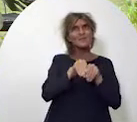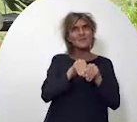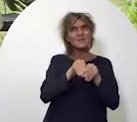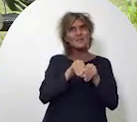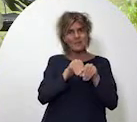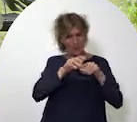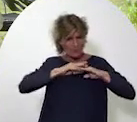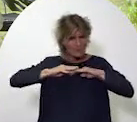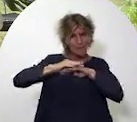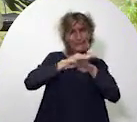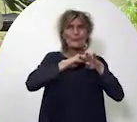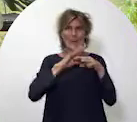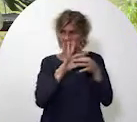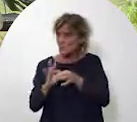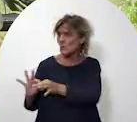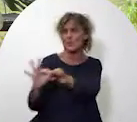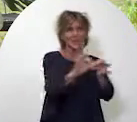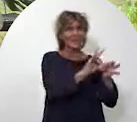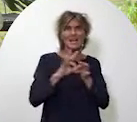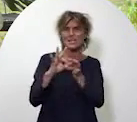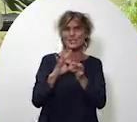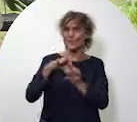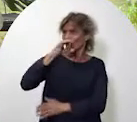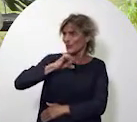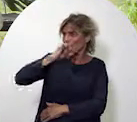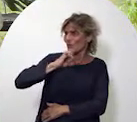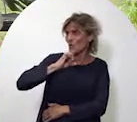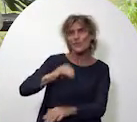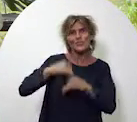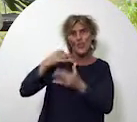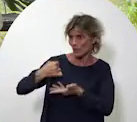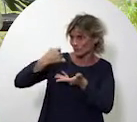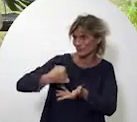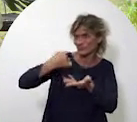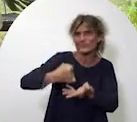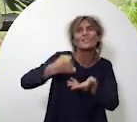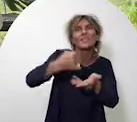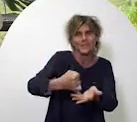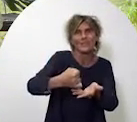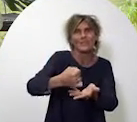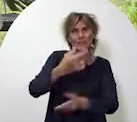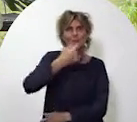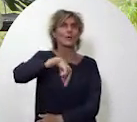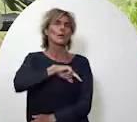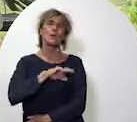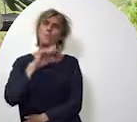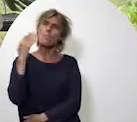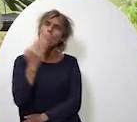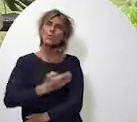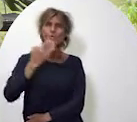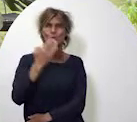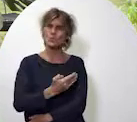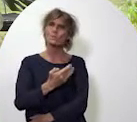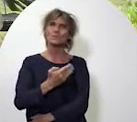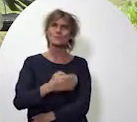sein de la famille que se tisse la solidarité entre les générations entre les jeunes et les aînés nous en avons